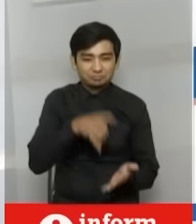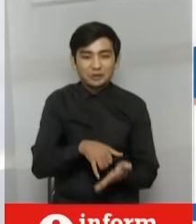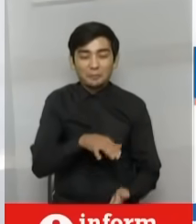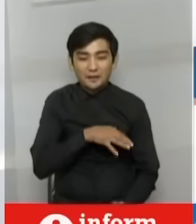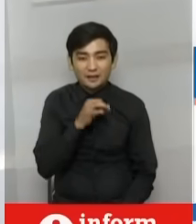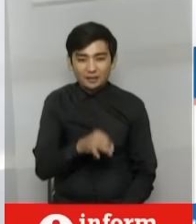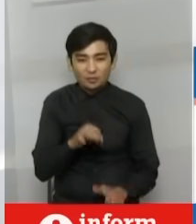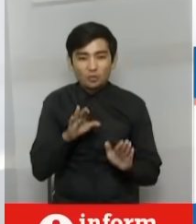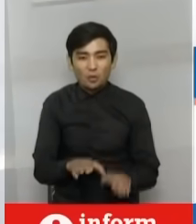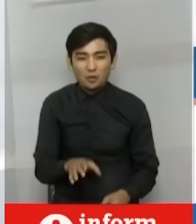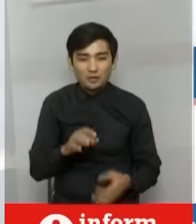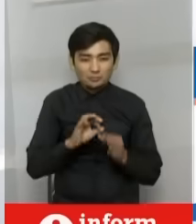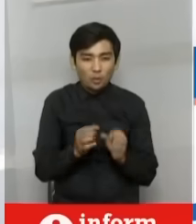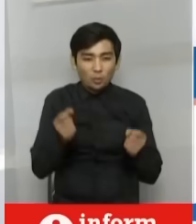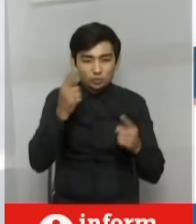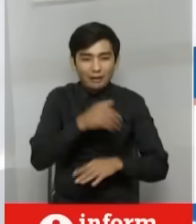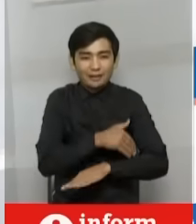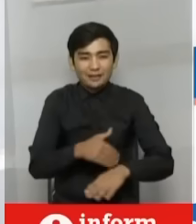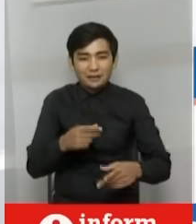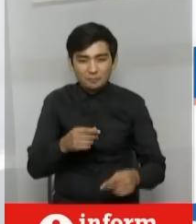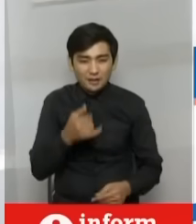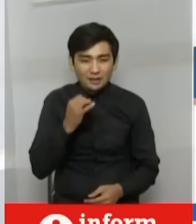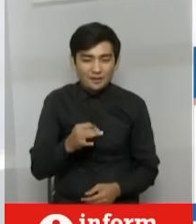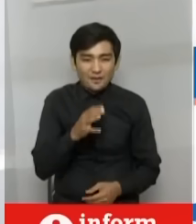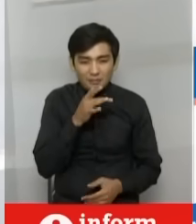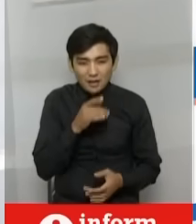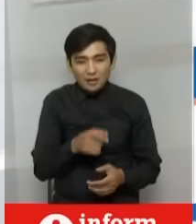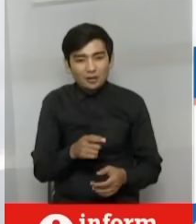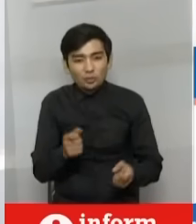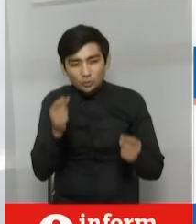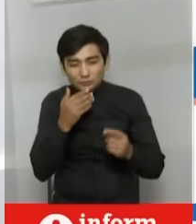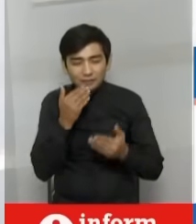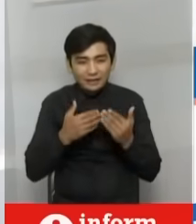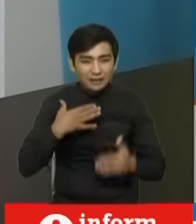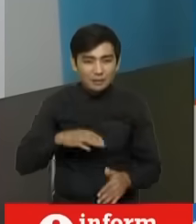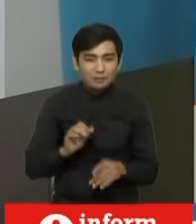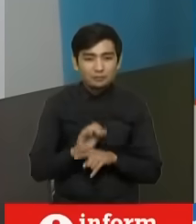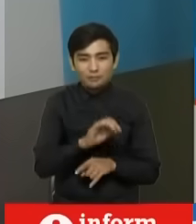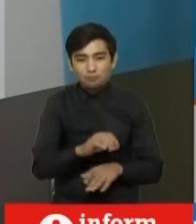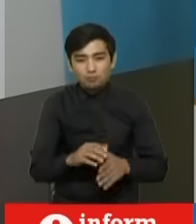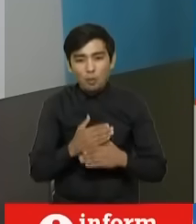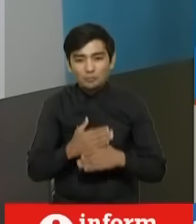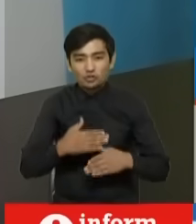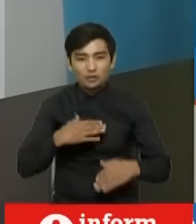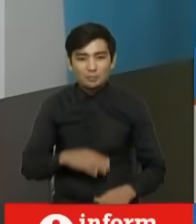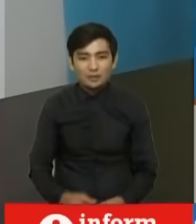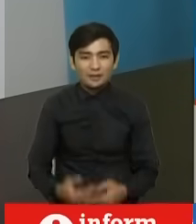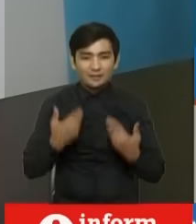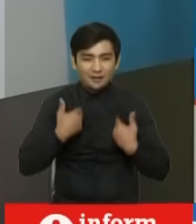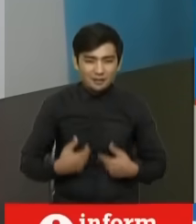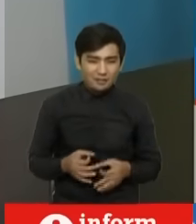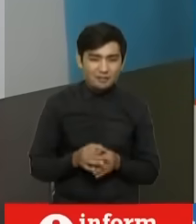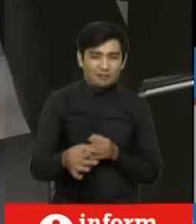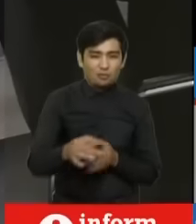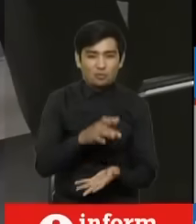Ограничился только тем, что уточнил адрес и не перезвонил, чтобы выяснить ситуацию, не отправил помощь. Тело погибшей обнаружили за городом. В